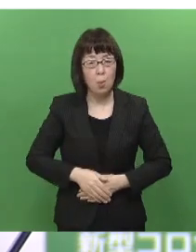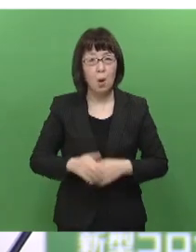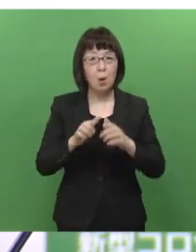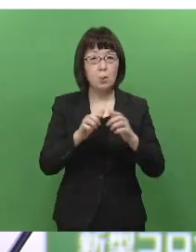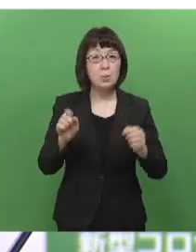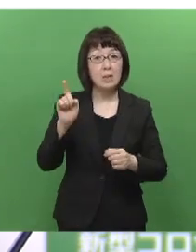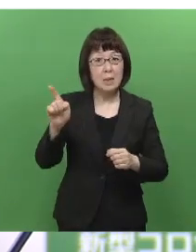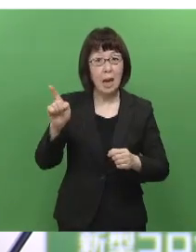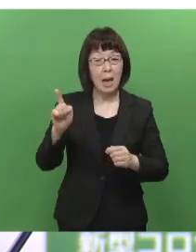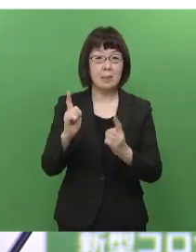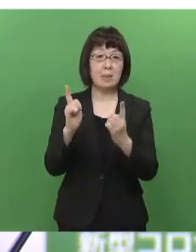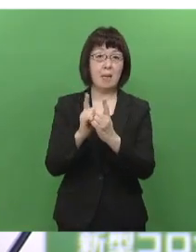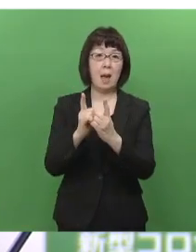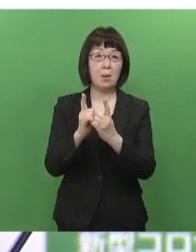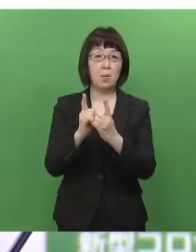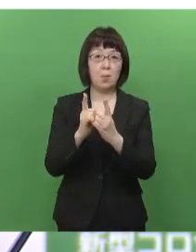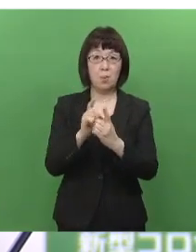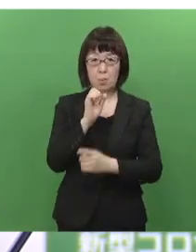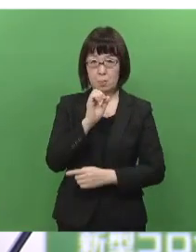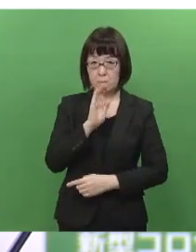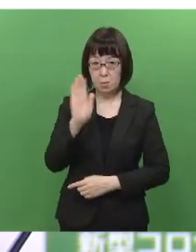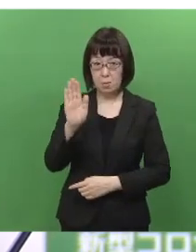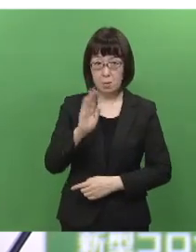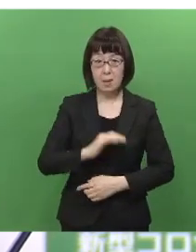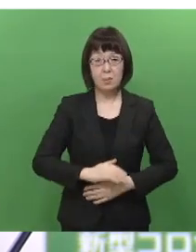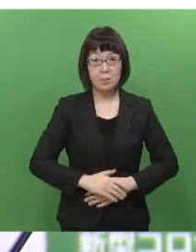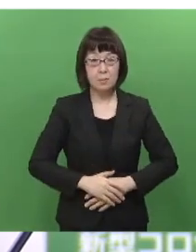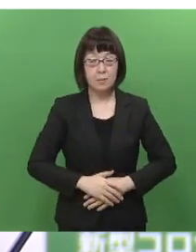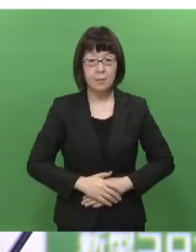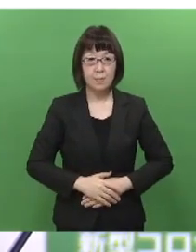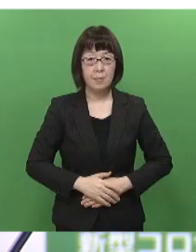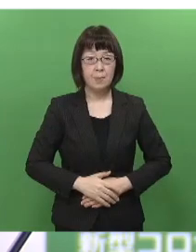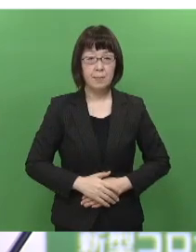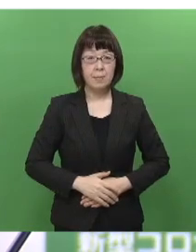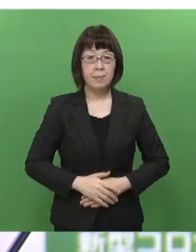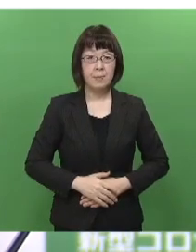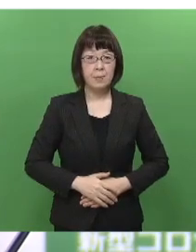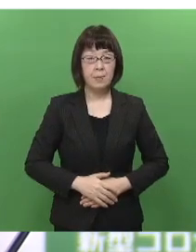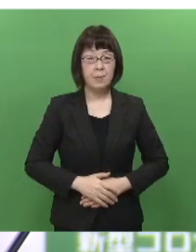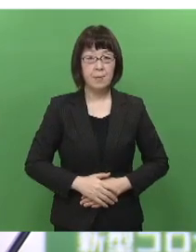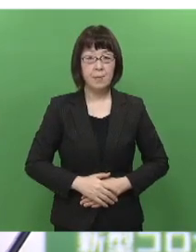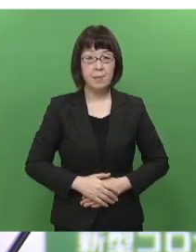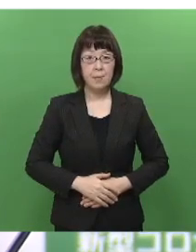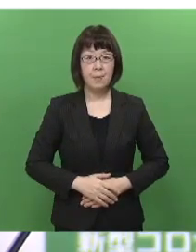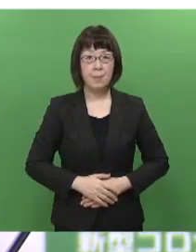方でご対応をよろしくお願いしたいと思っております。